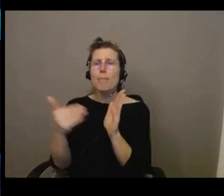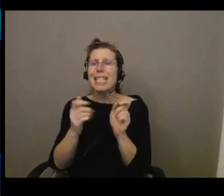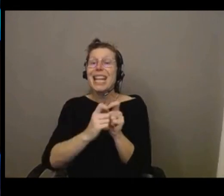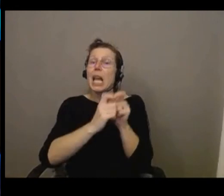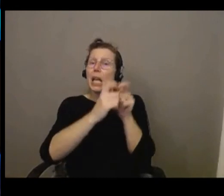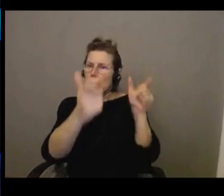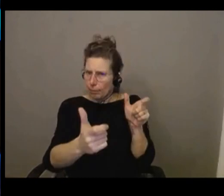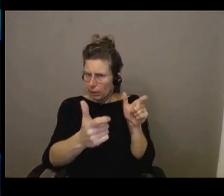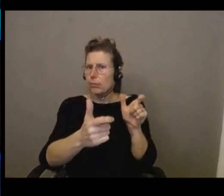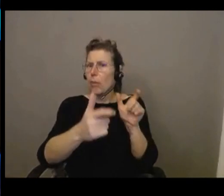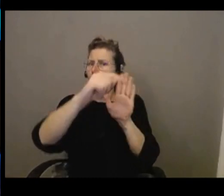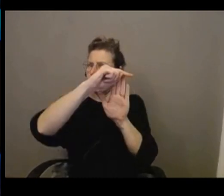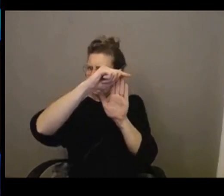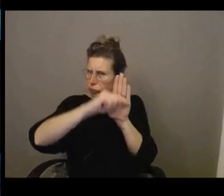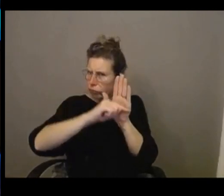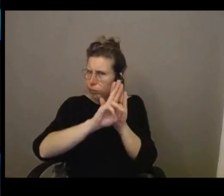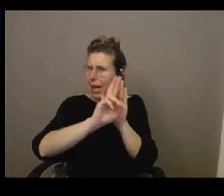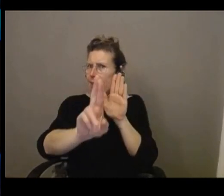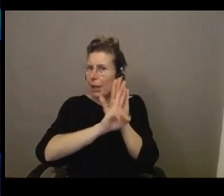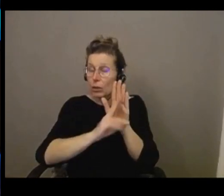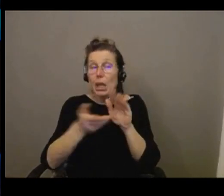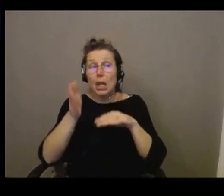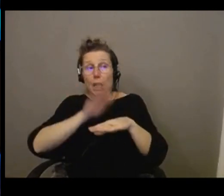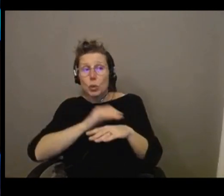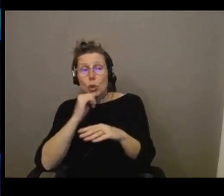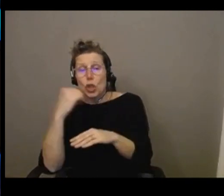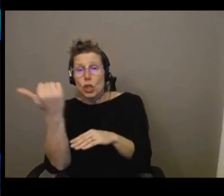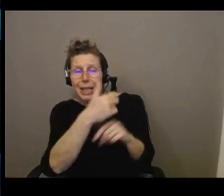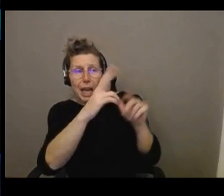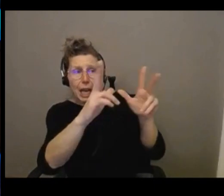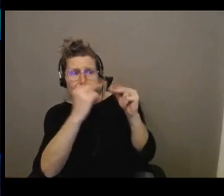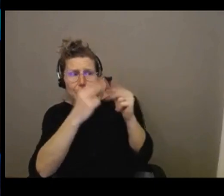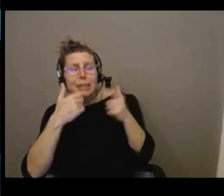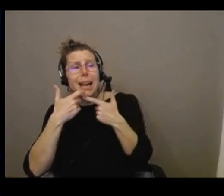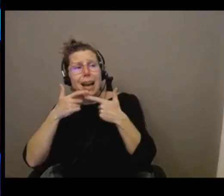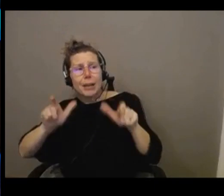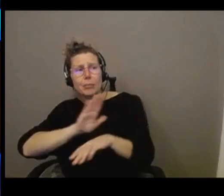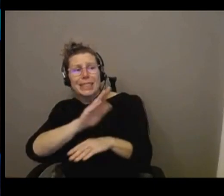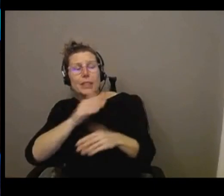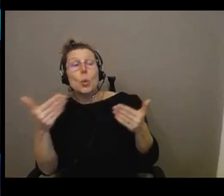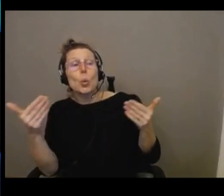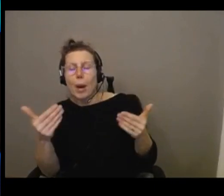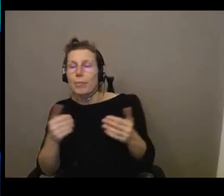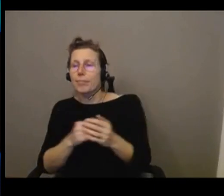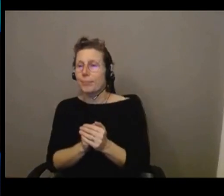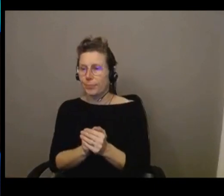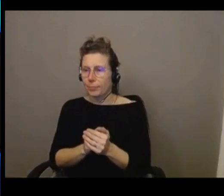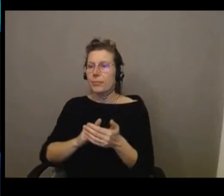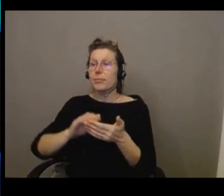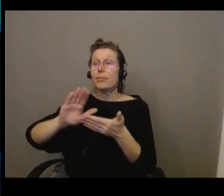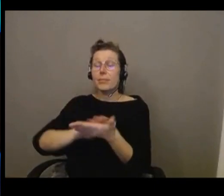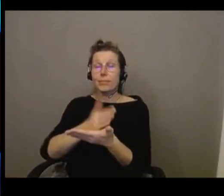de décrire comment chaque établissement est accessible. Et du coup, cette donnée, elle serait effectivement manipulable par n'importe